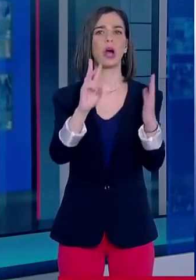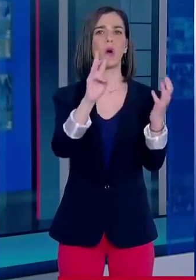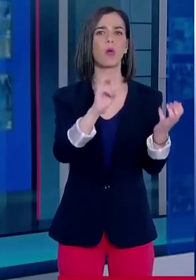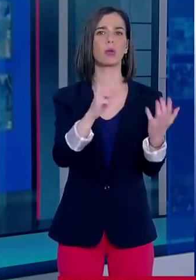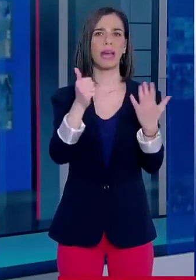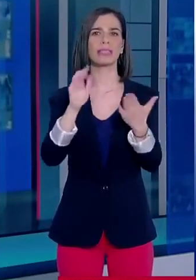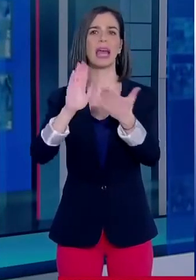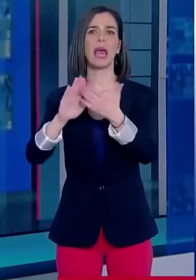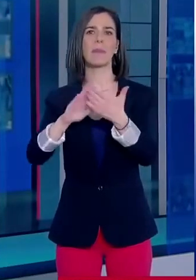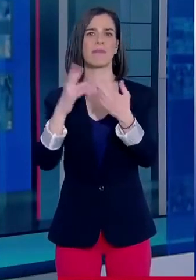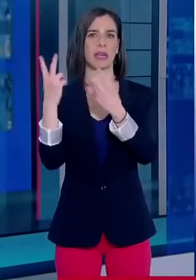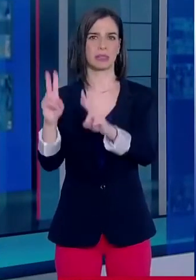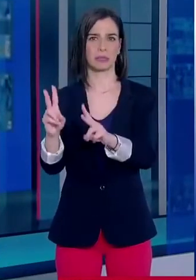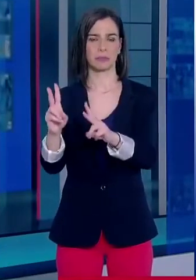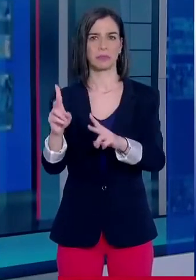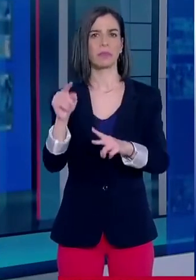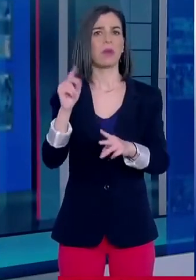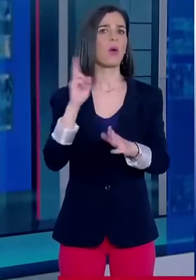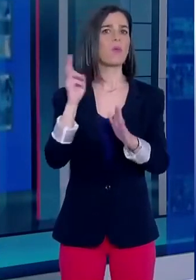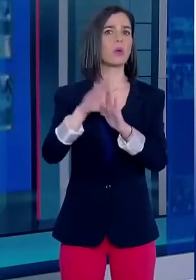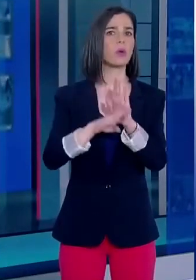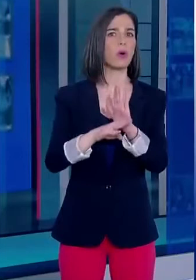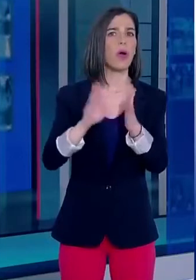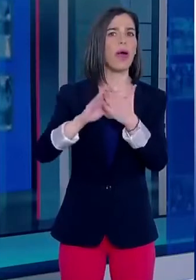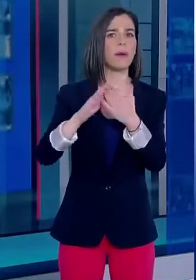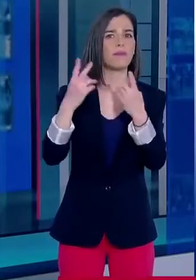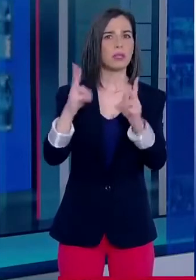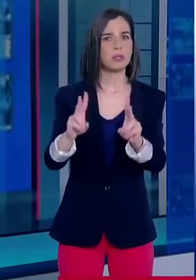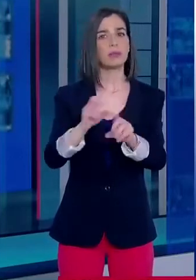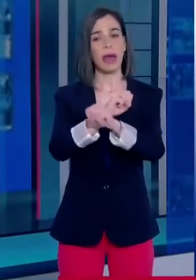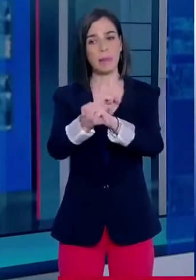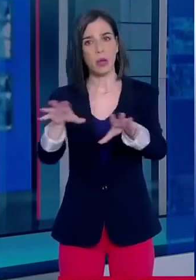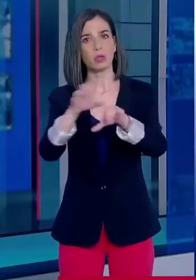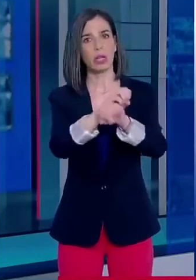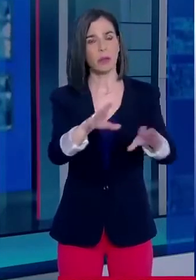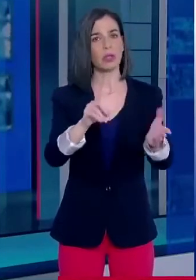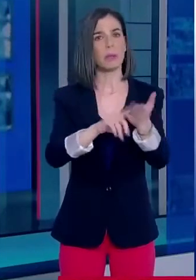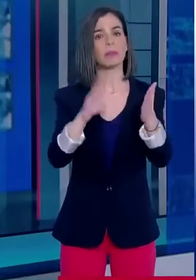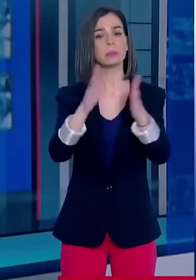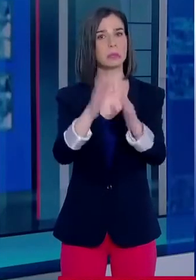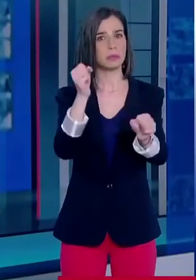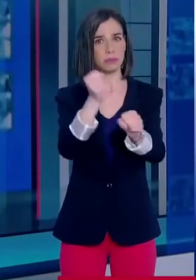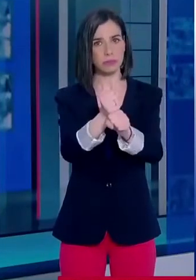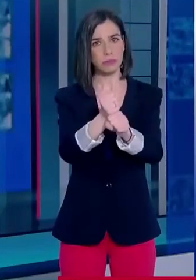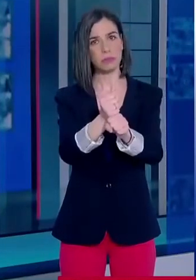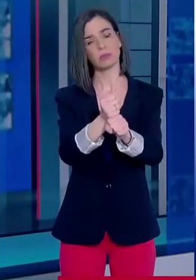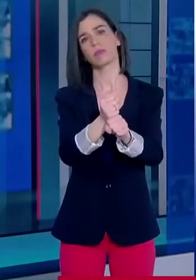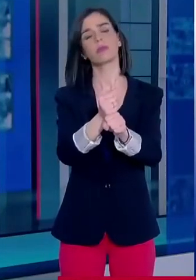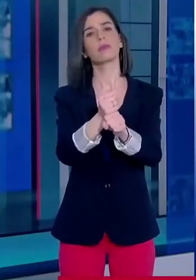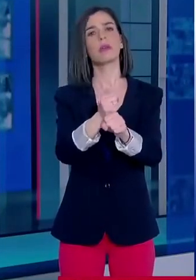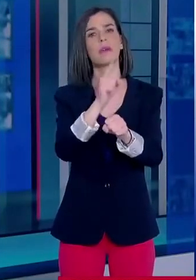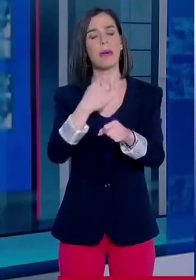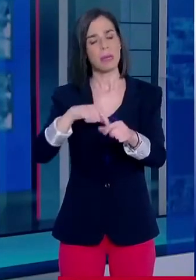2.986 στενές επαφές. Σύμφωνα με το ισχύον πρωτόκολλο, οι στενές επαφές ενημερώνονται, παραμένουν σε 14ήμερη καραντίνα, κατά τη διάρκεια της